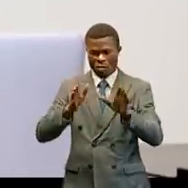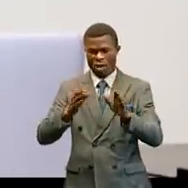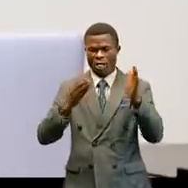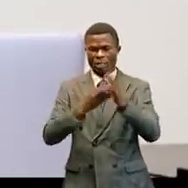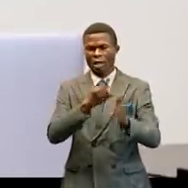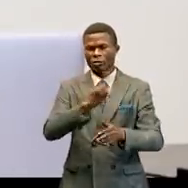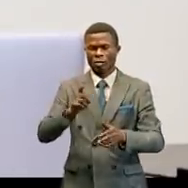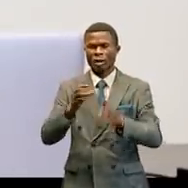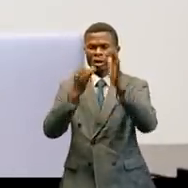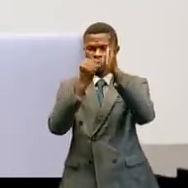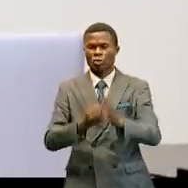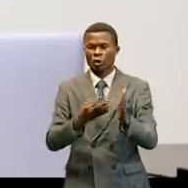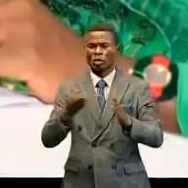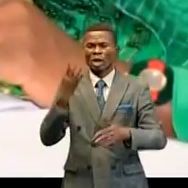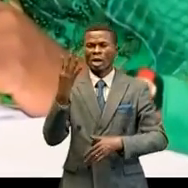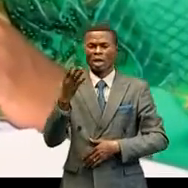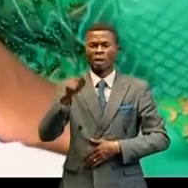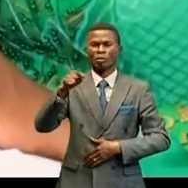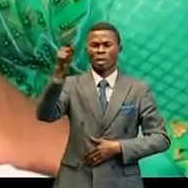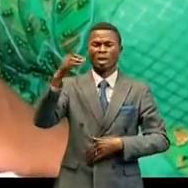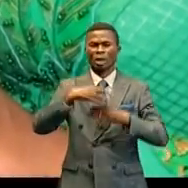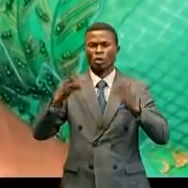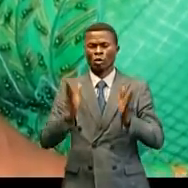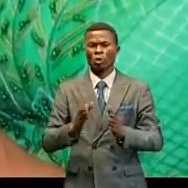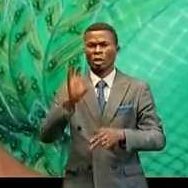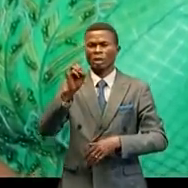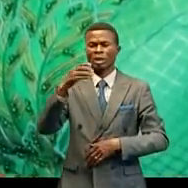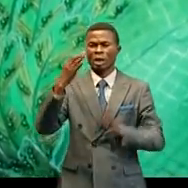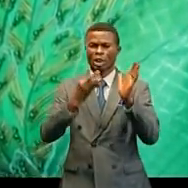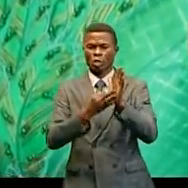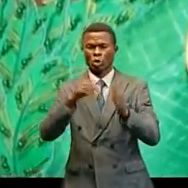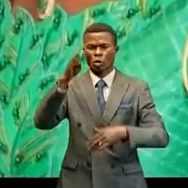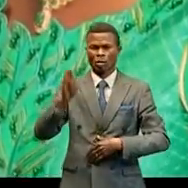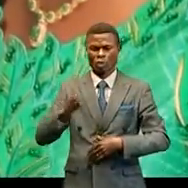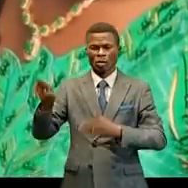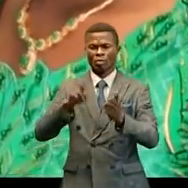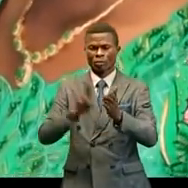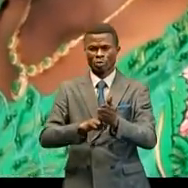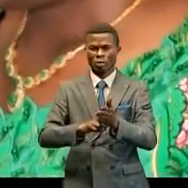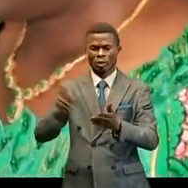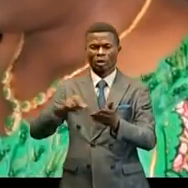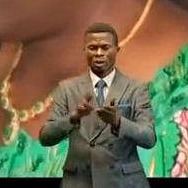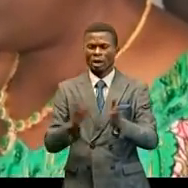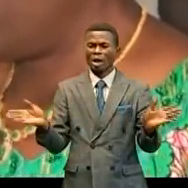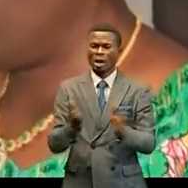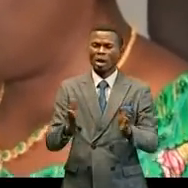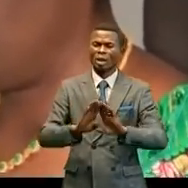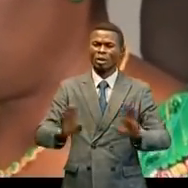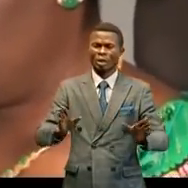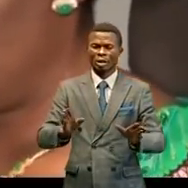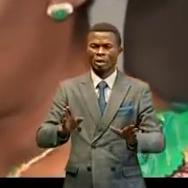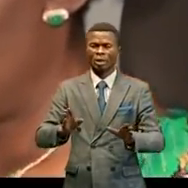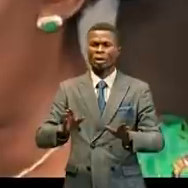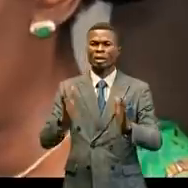à 9 374 milliards de francs congolais, 58% des assignations du contrat de performance fixé